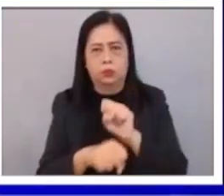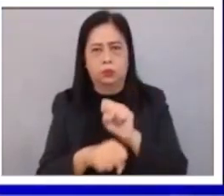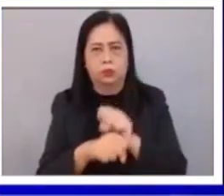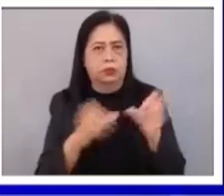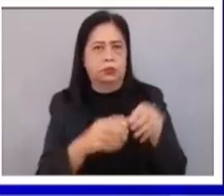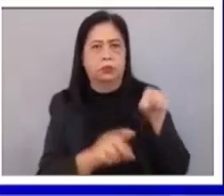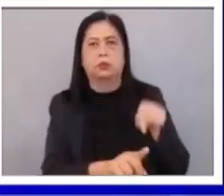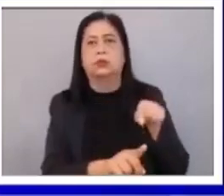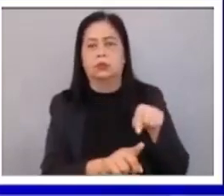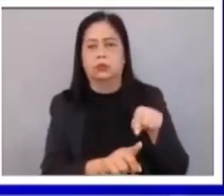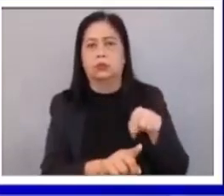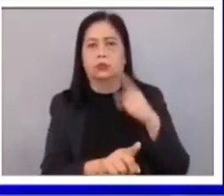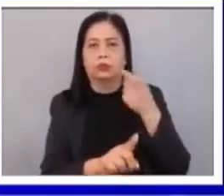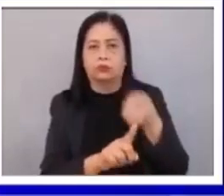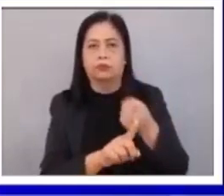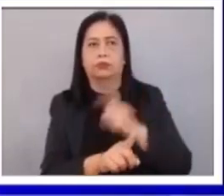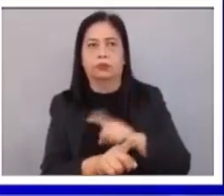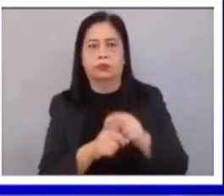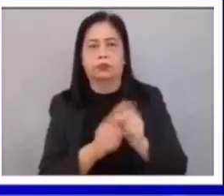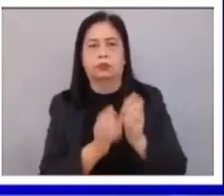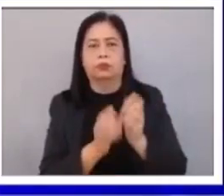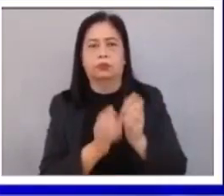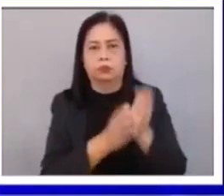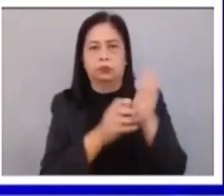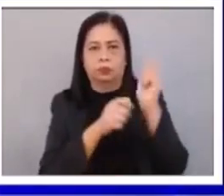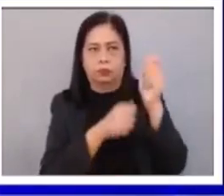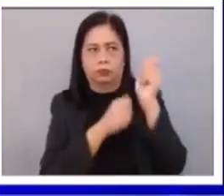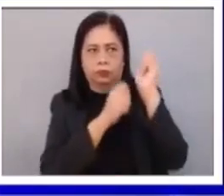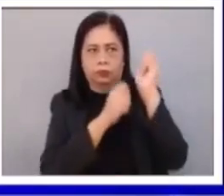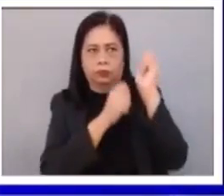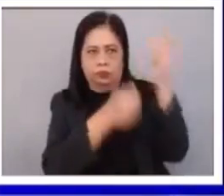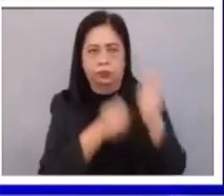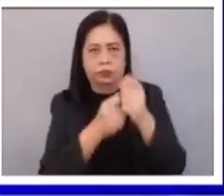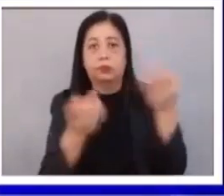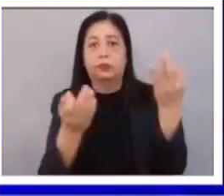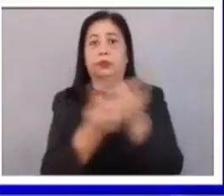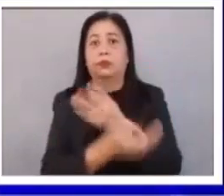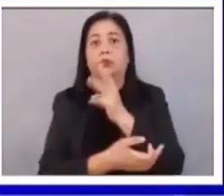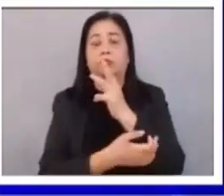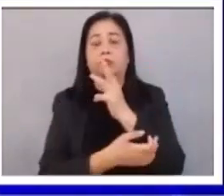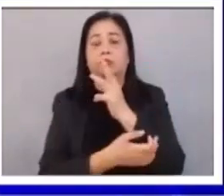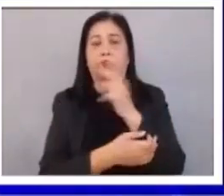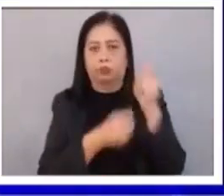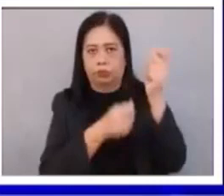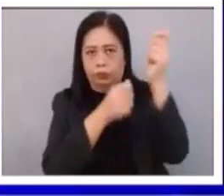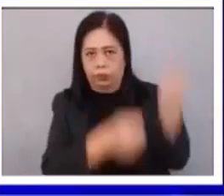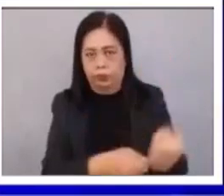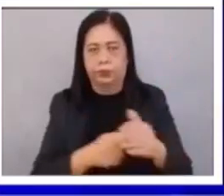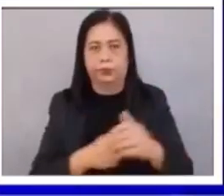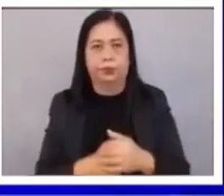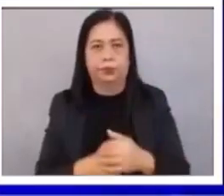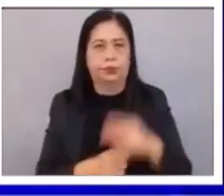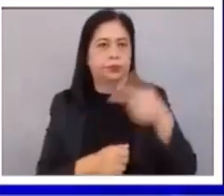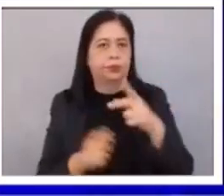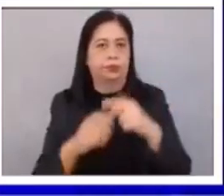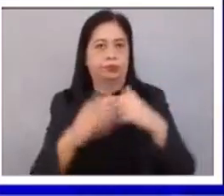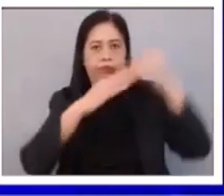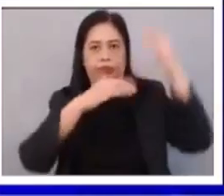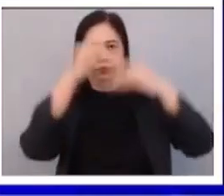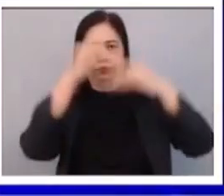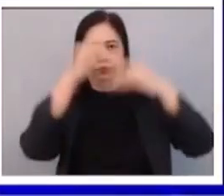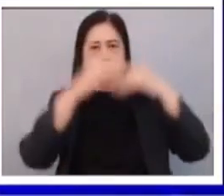ay mula sa marine fishing at freshwater fishing. Pangalawa, ang construction may bawas